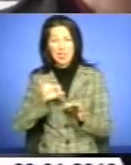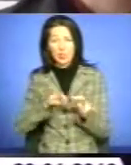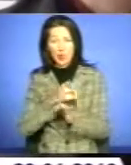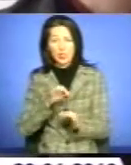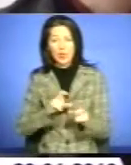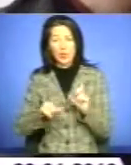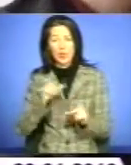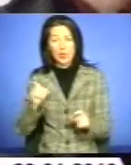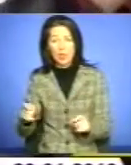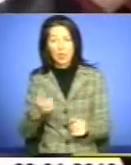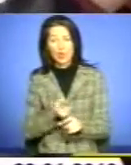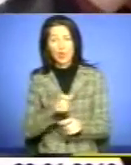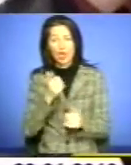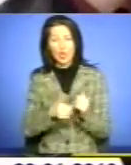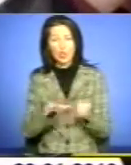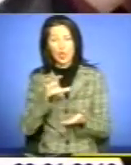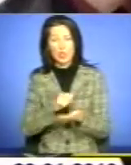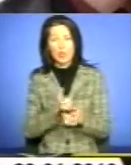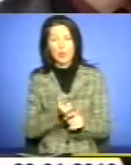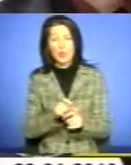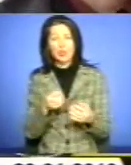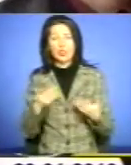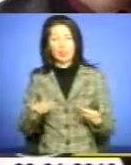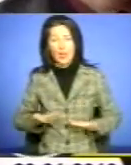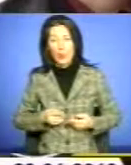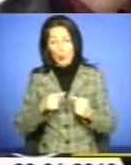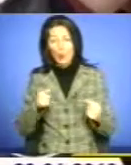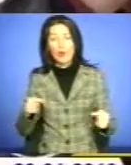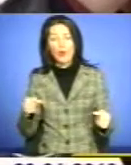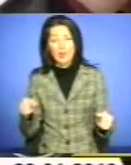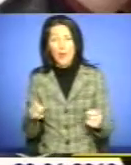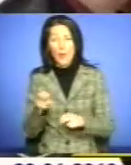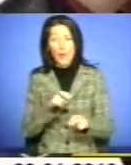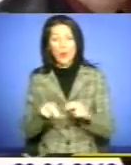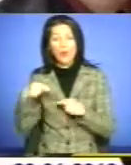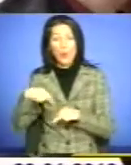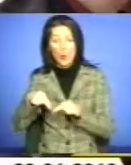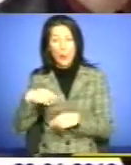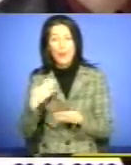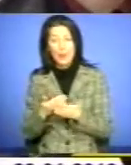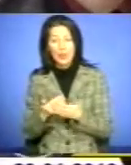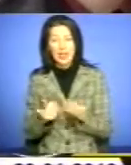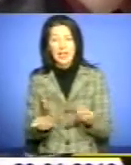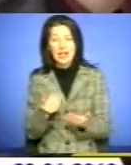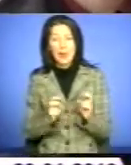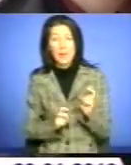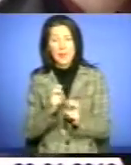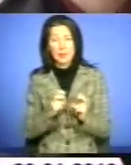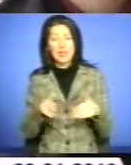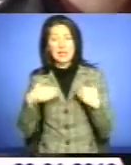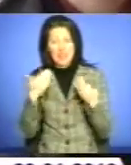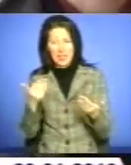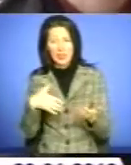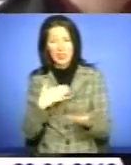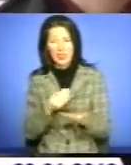часто зайняті більш побутовими якимись речами, пошуком роботи, наприклад. Але підприємницькі ініціативи свої